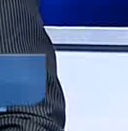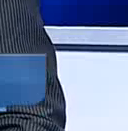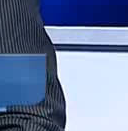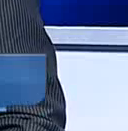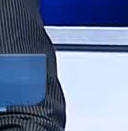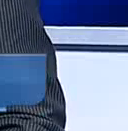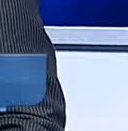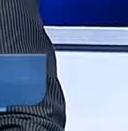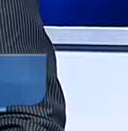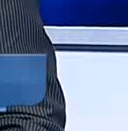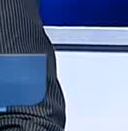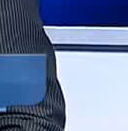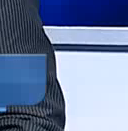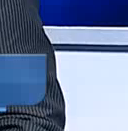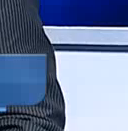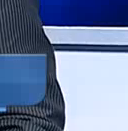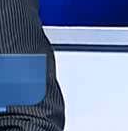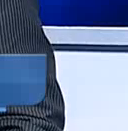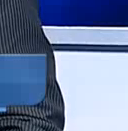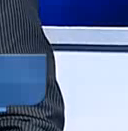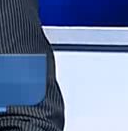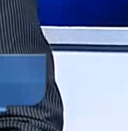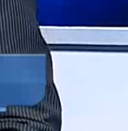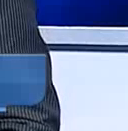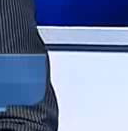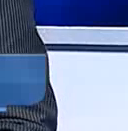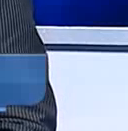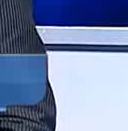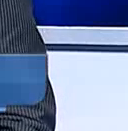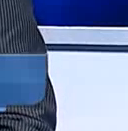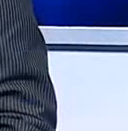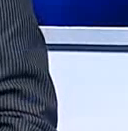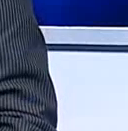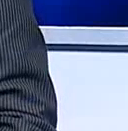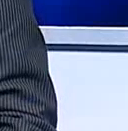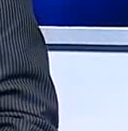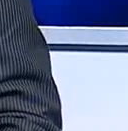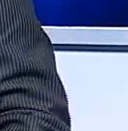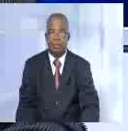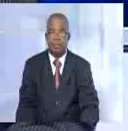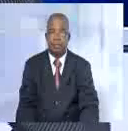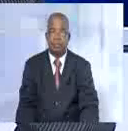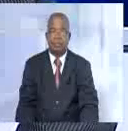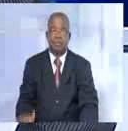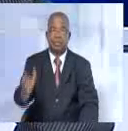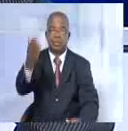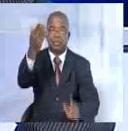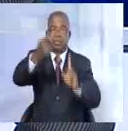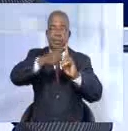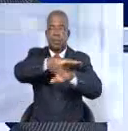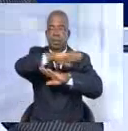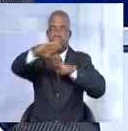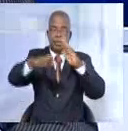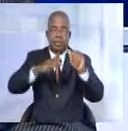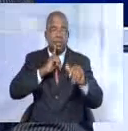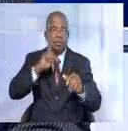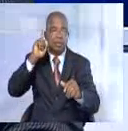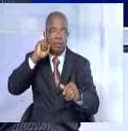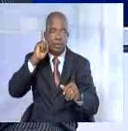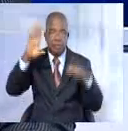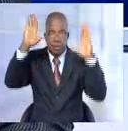Mesdames et messieurs, bienvenue et merci de regarder RTI 1. Le président de la République, Alassane Ouattara, qui a